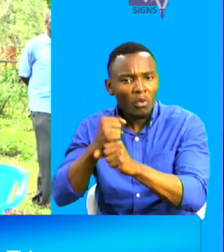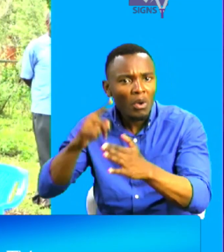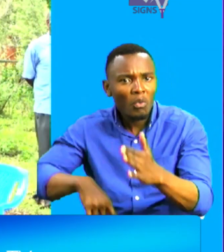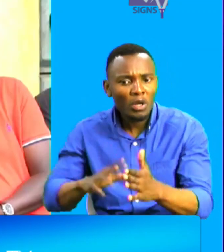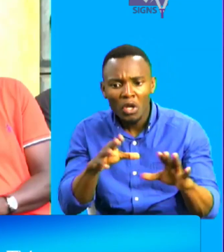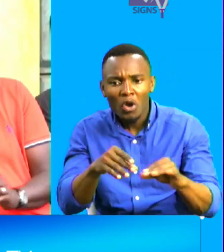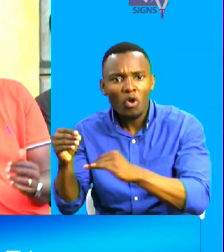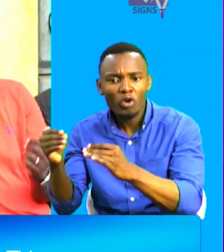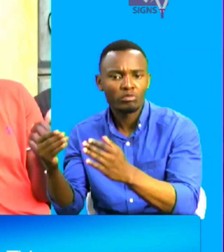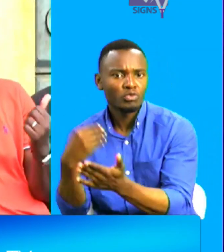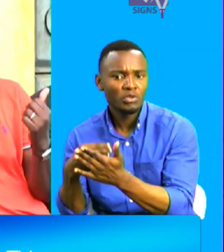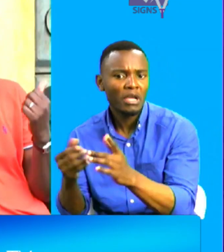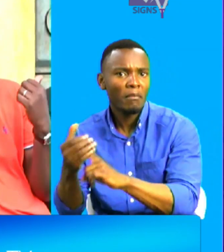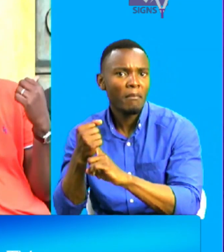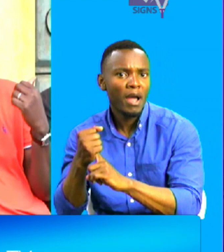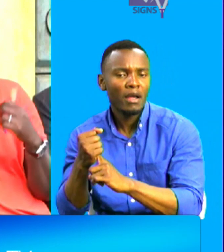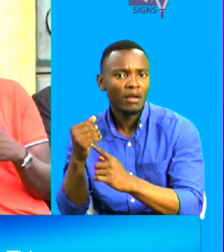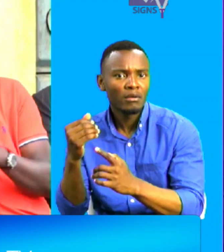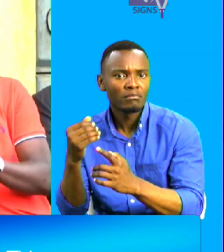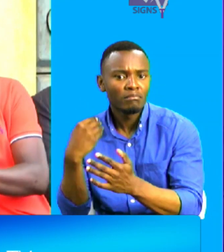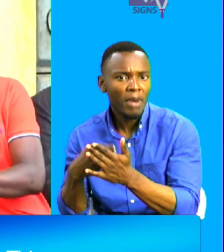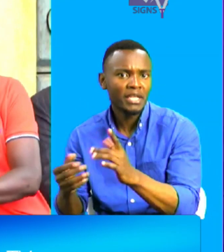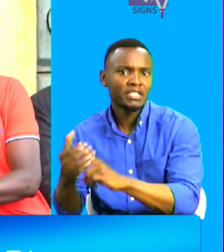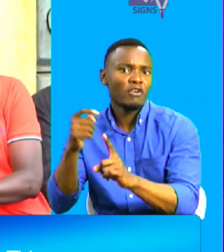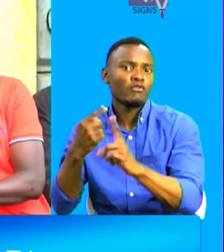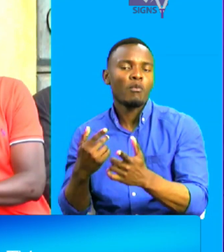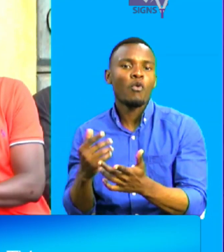kwenda kuchukua pesa kwa watu wa pombe.